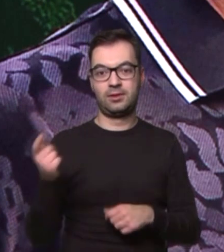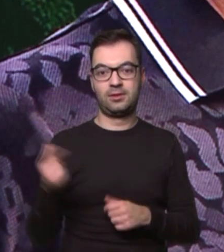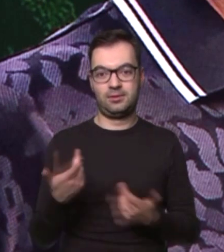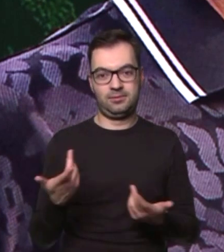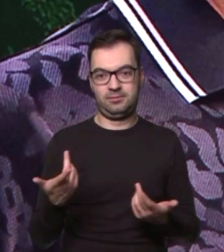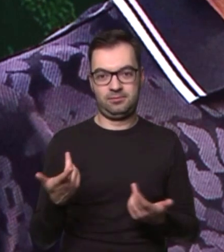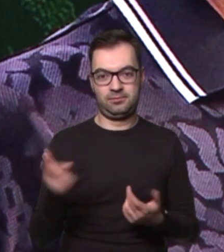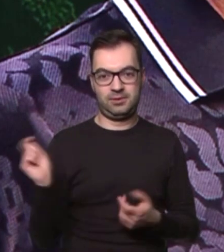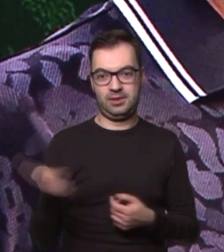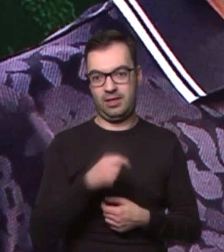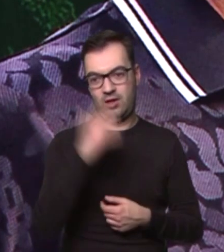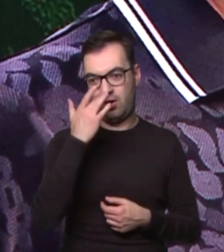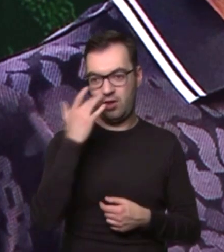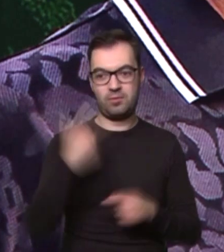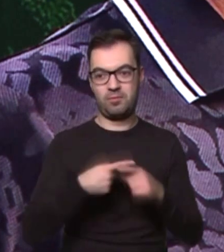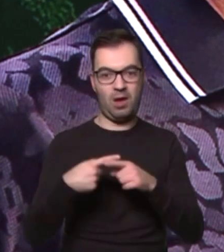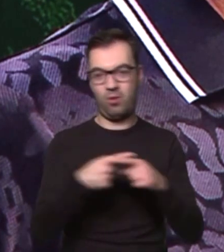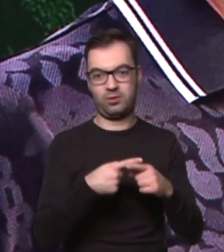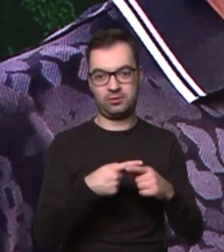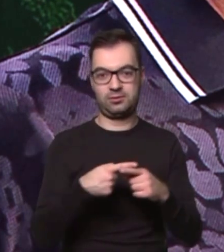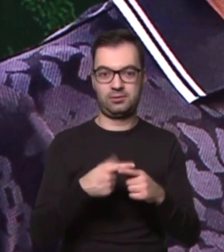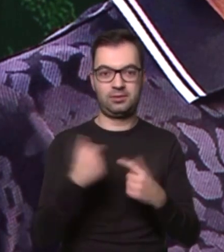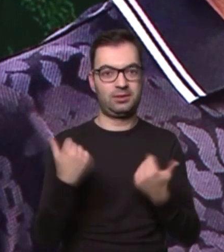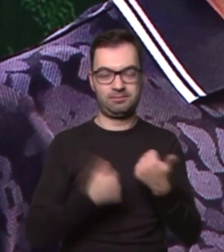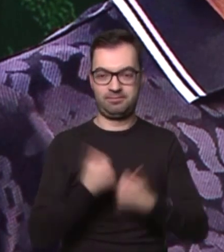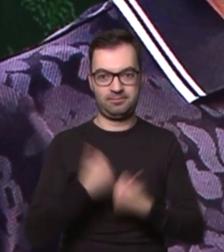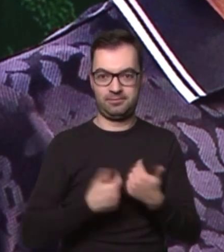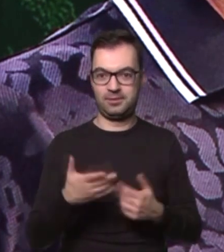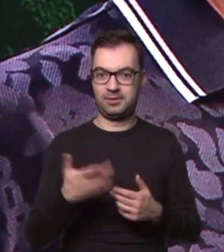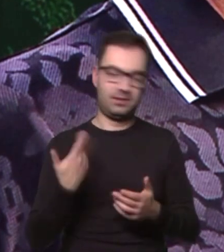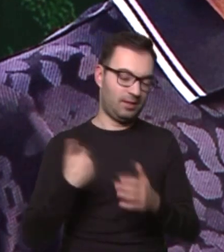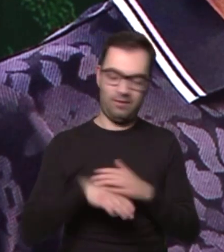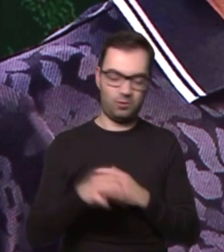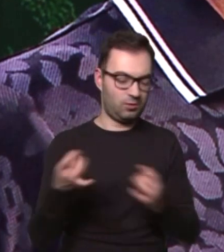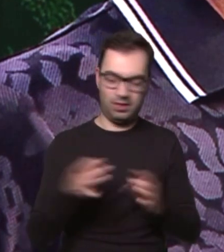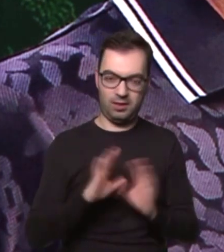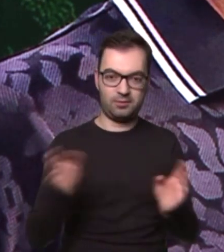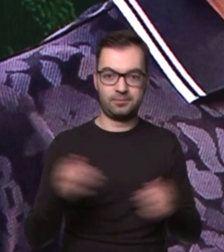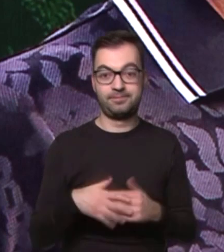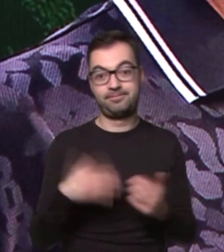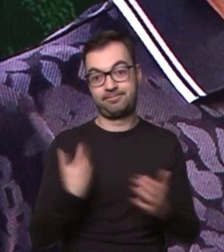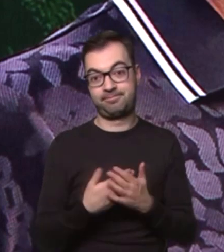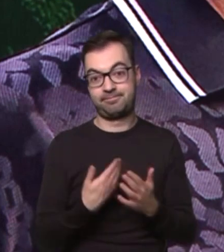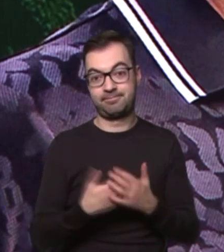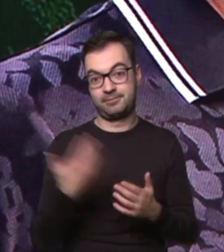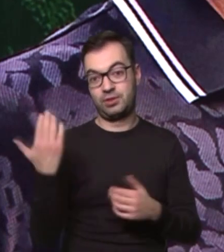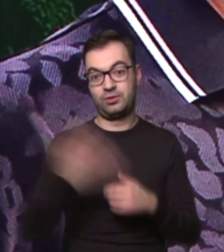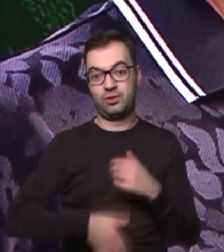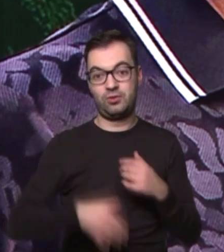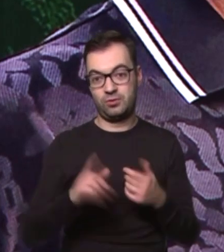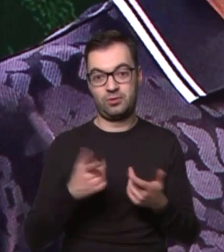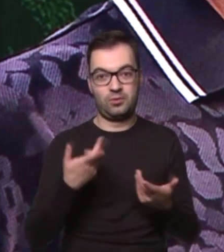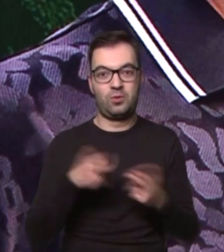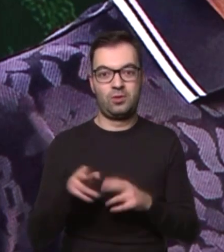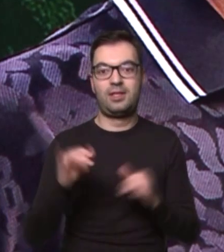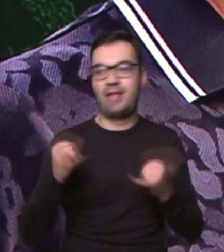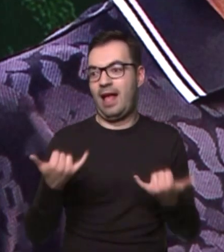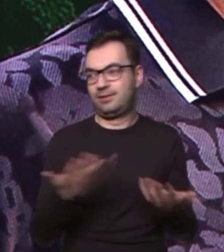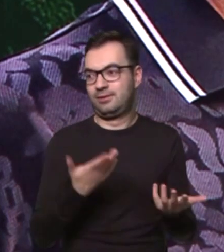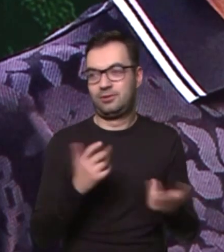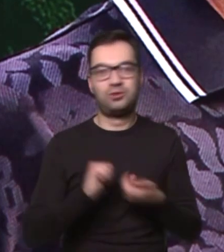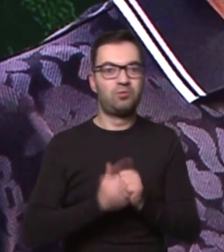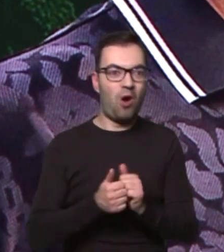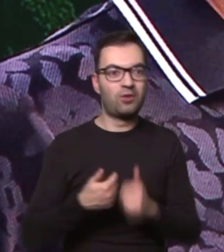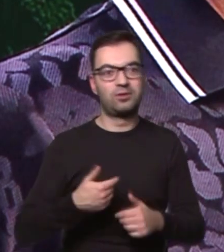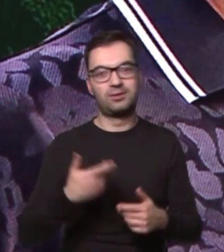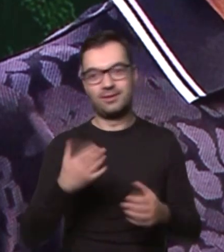tenisiści właśnie z Rosji, z Białorusi grali i nie wyszła na kort i w tym momencie po prostu zakończyła swój dział. No bo jak tu można mówić o sporcie i